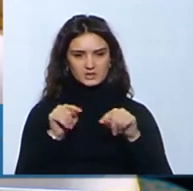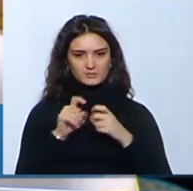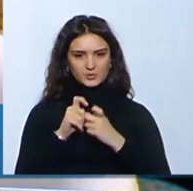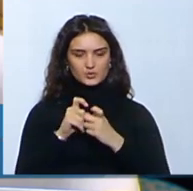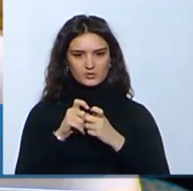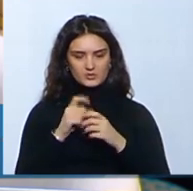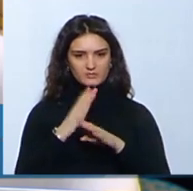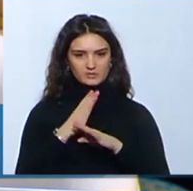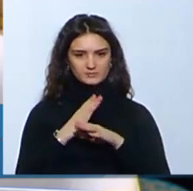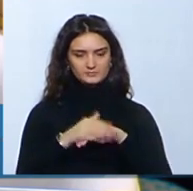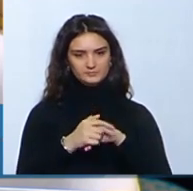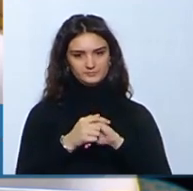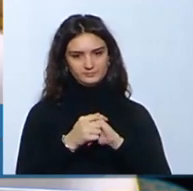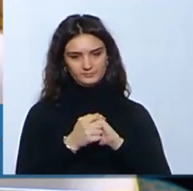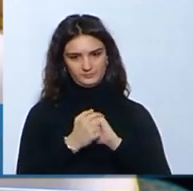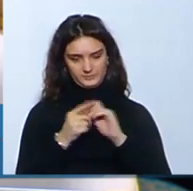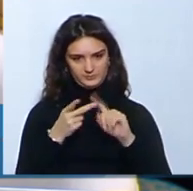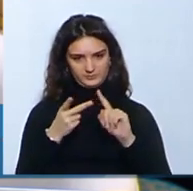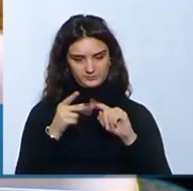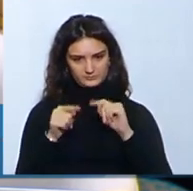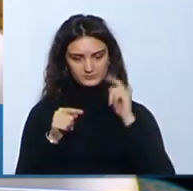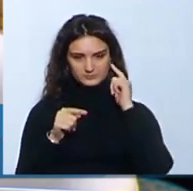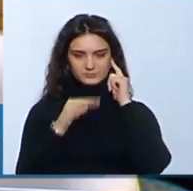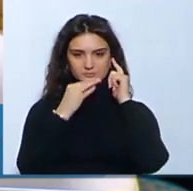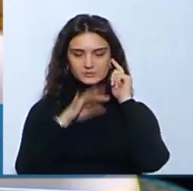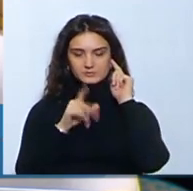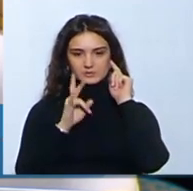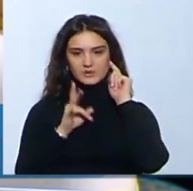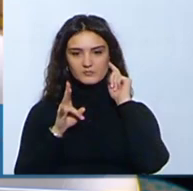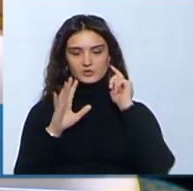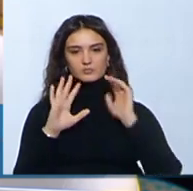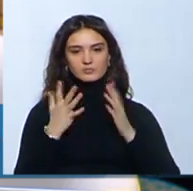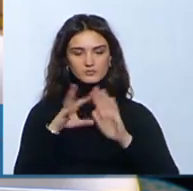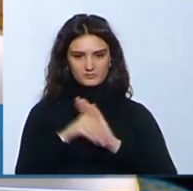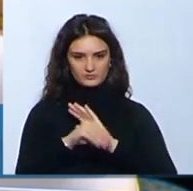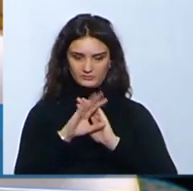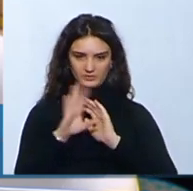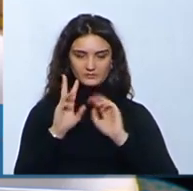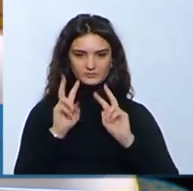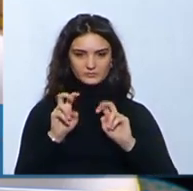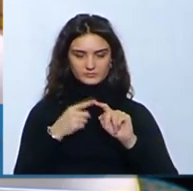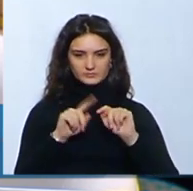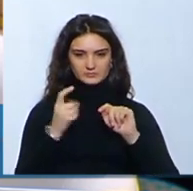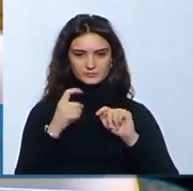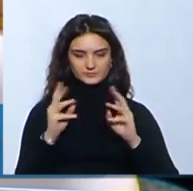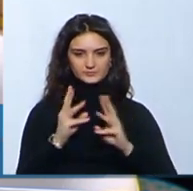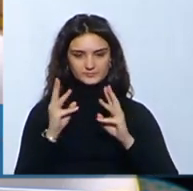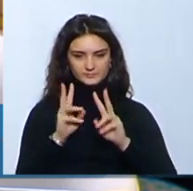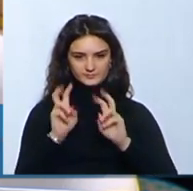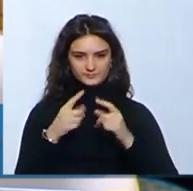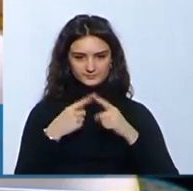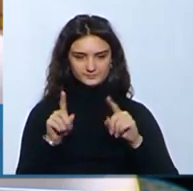ბრძოლა გვიწევს, ასე ვთქვათ. მეორე მომენტი, ნებისმიერი ტრავმის შემთხვევაში აღარ გულისხმობ აი ამ ქიმიურ დამწრობებს.